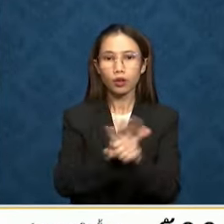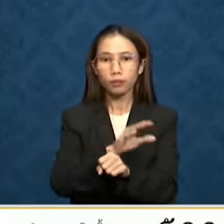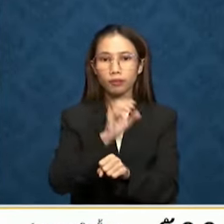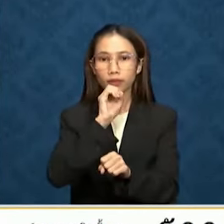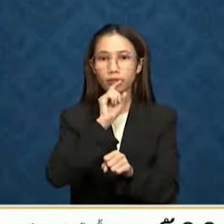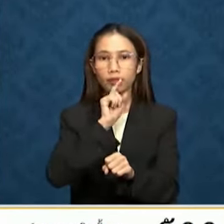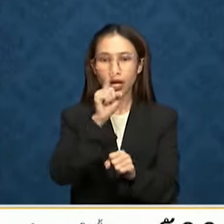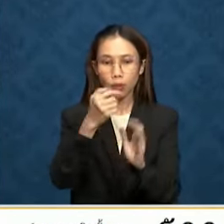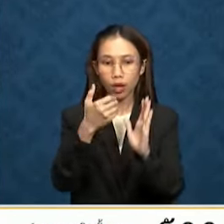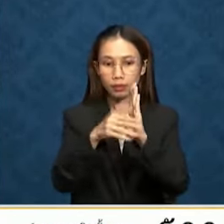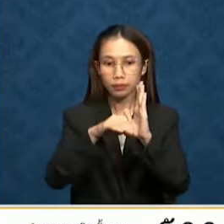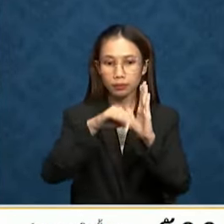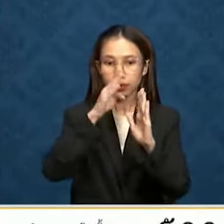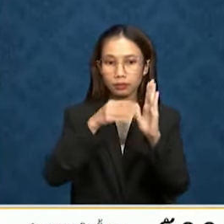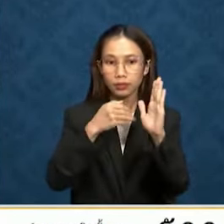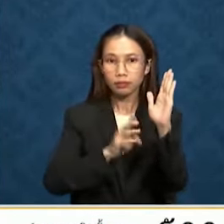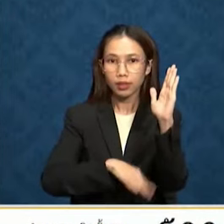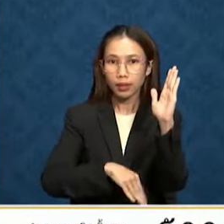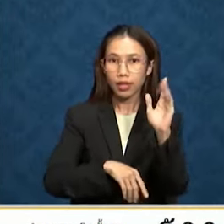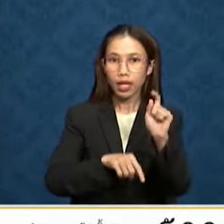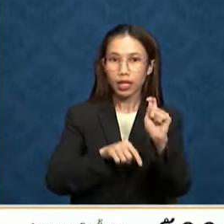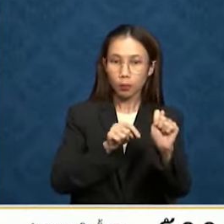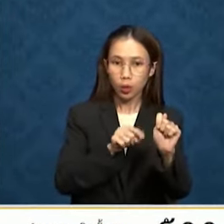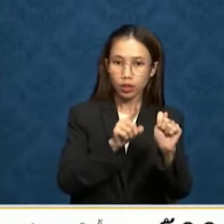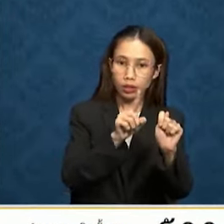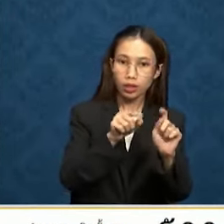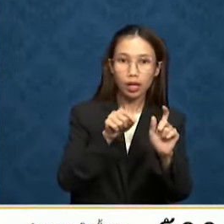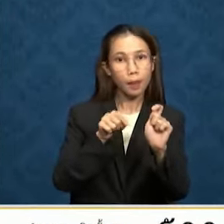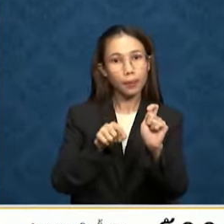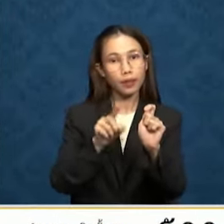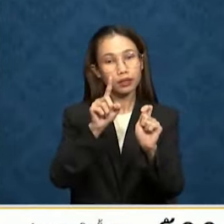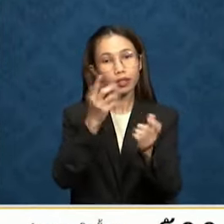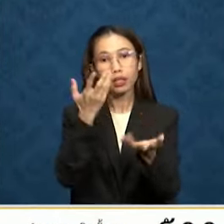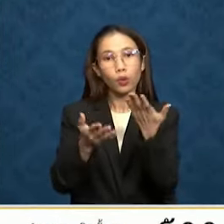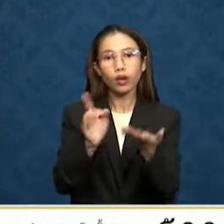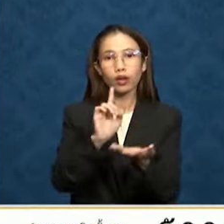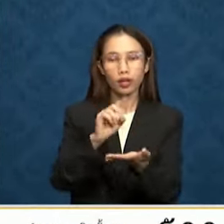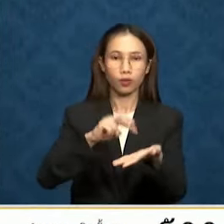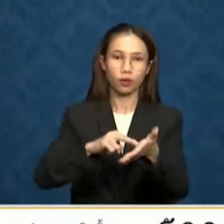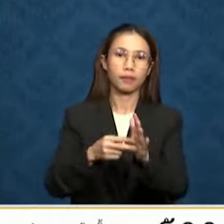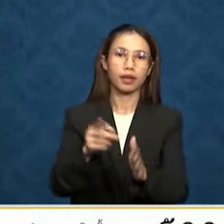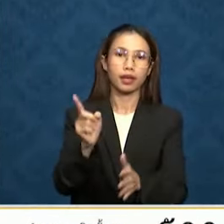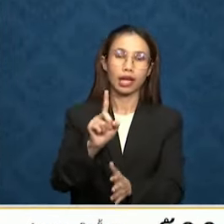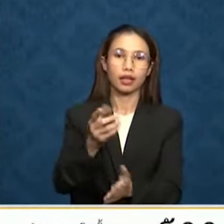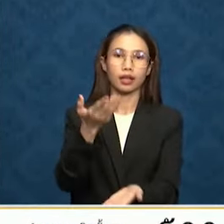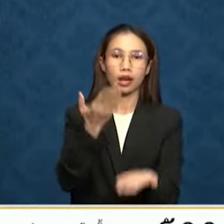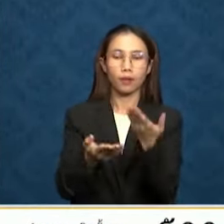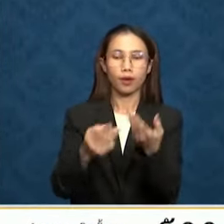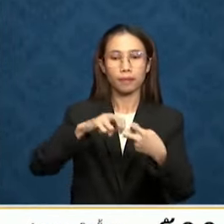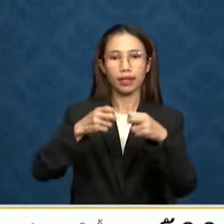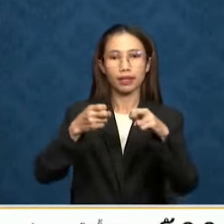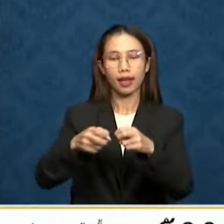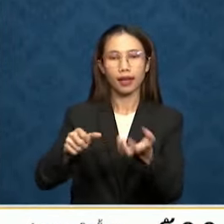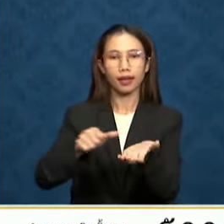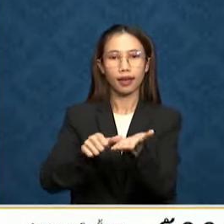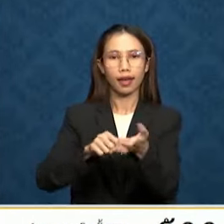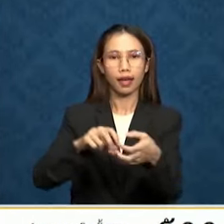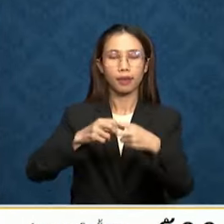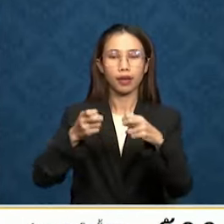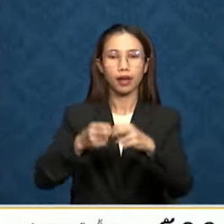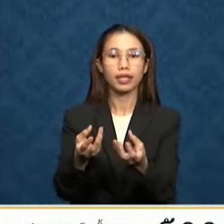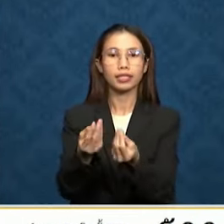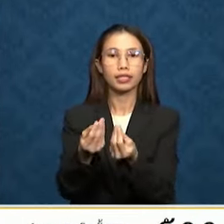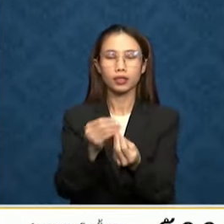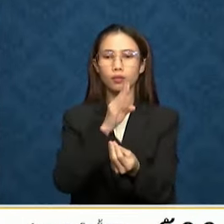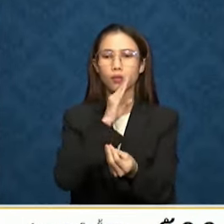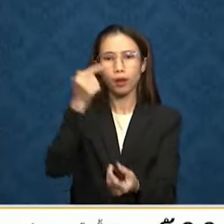ละ 1ตำบลหรือ 1อำเภอเนี่ยก็แปลว่าทำแล้วหรือเปล่าหรือการแก้ไขปัญหาที่ดินค่ะท่านประธานถ้าท่านไม่กำหนดเป้า